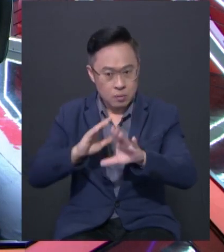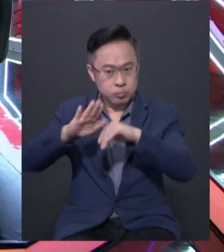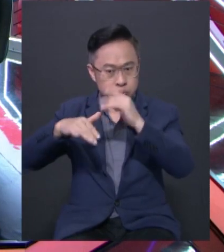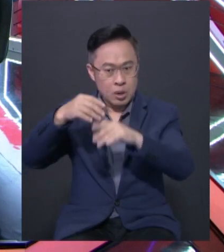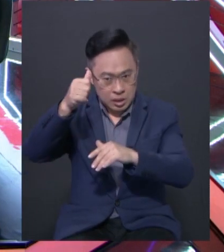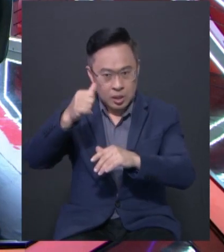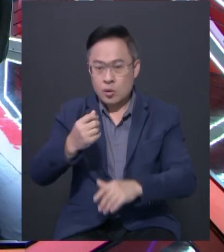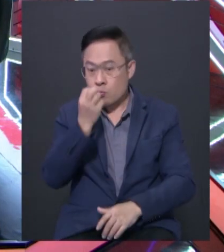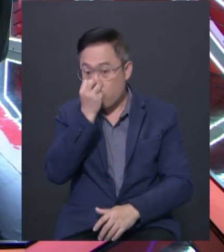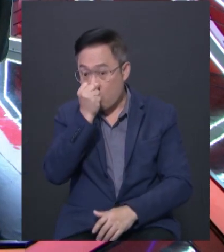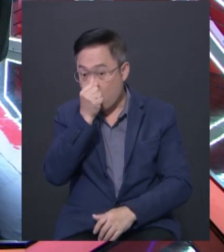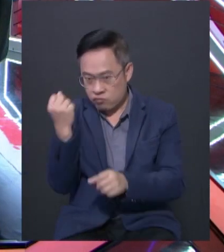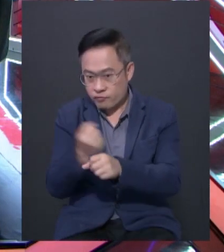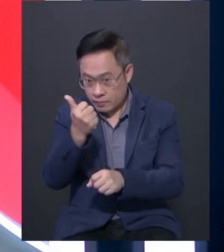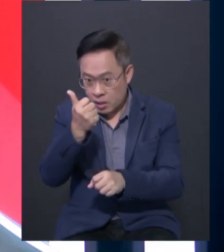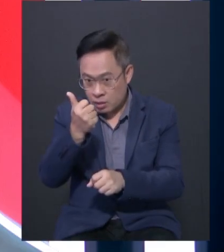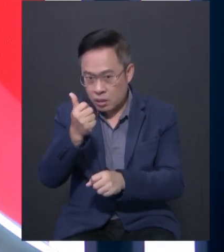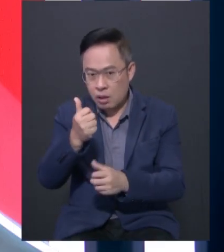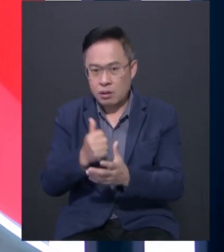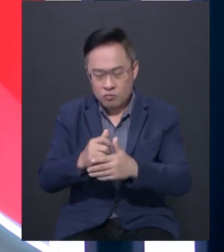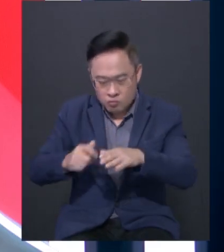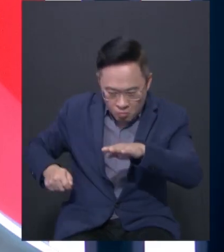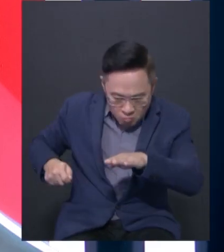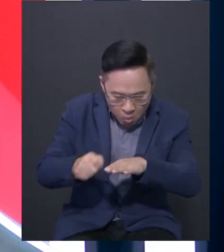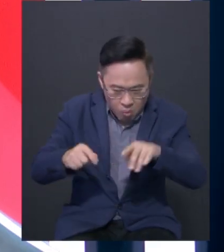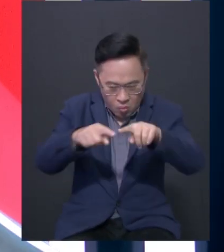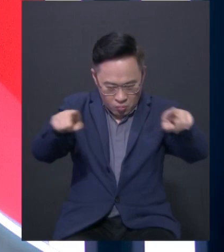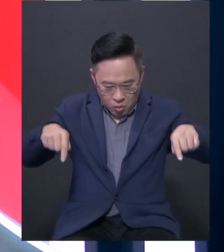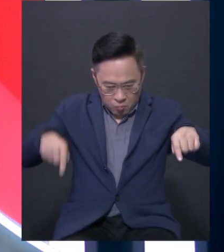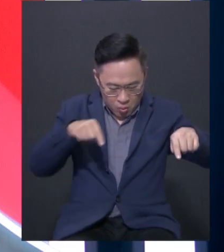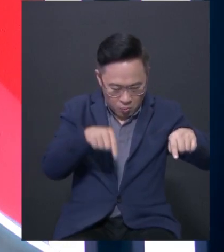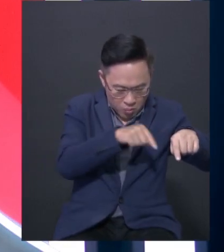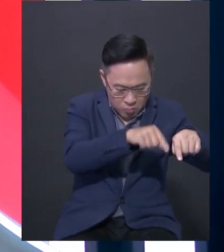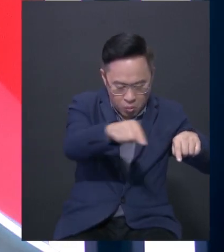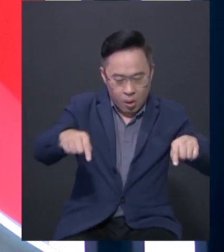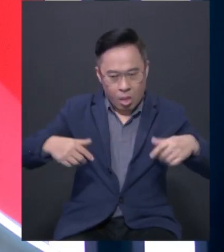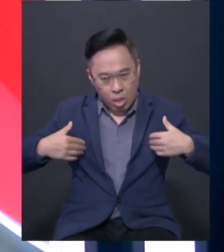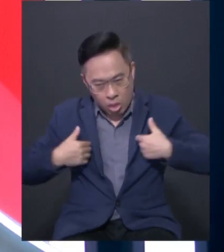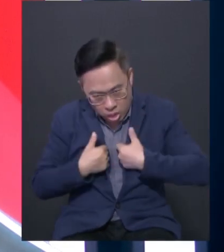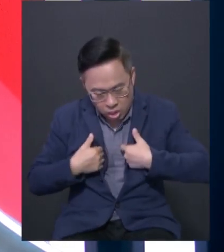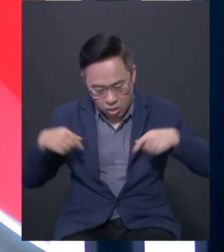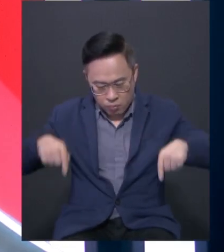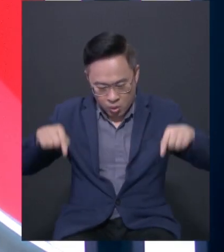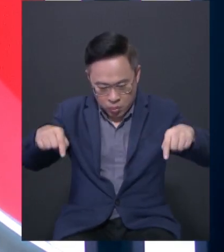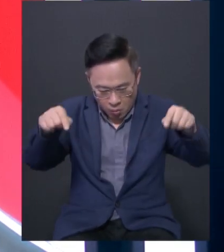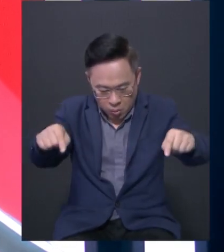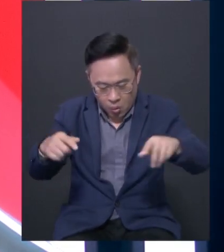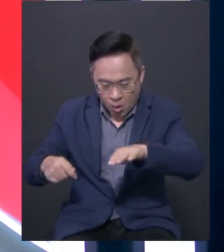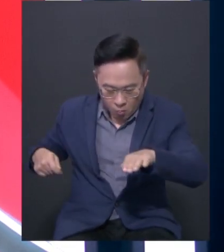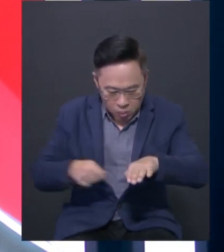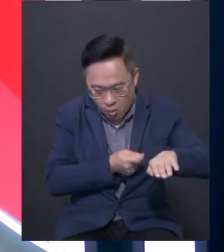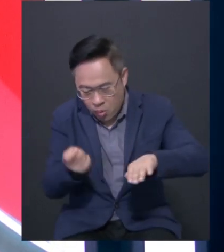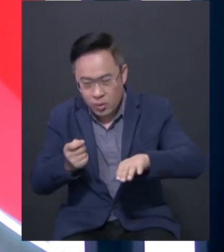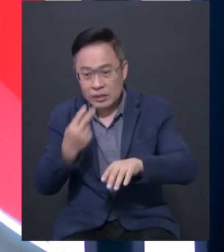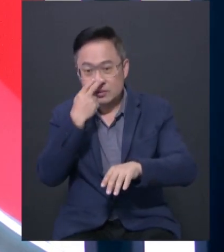น่าสนใจนะ พิชชี่เคยไปเล่นโอ้โหกว่าจะลงแต่ละหลุมอะเดินจนเหนื่อยแทงจนเหงื่อตกยังไม่ลงเลยทำไม